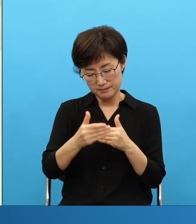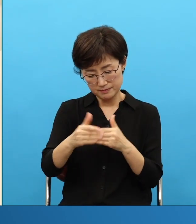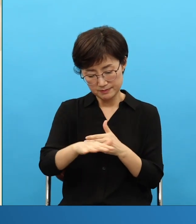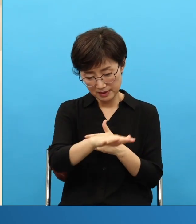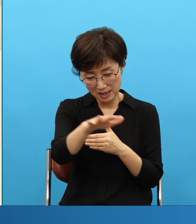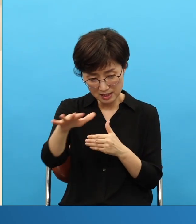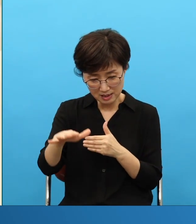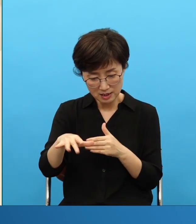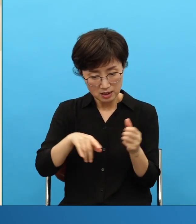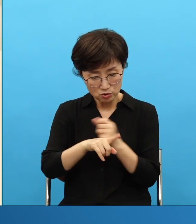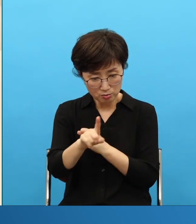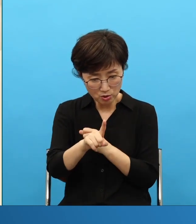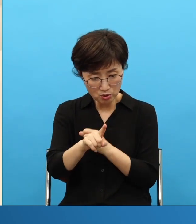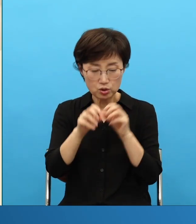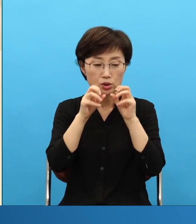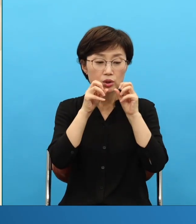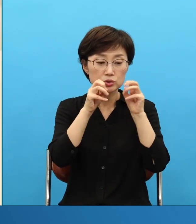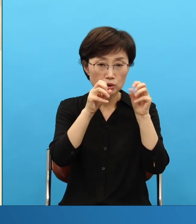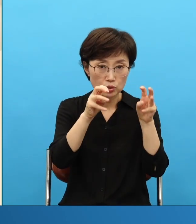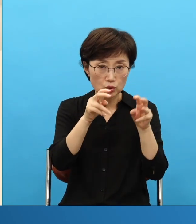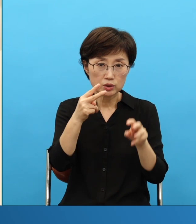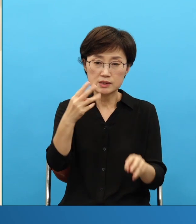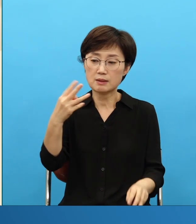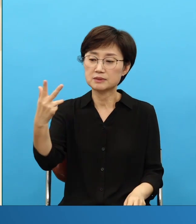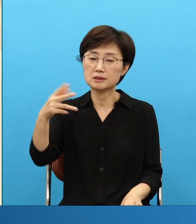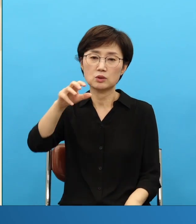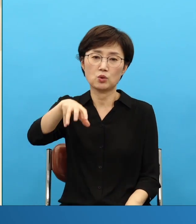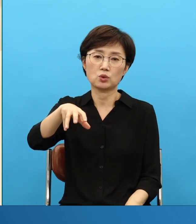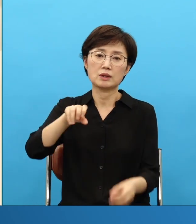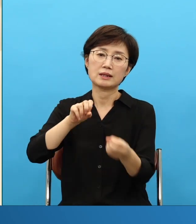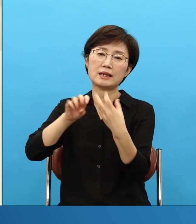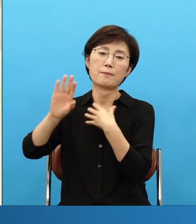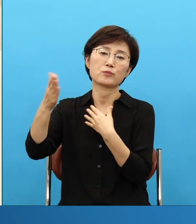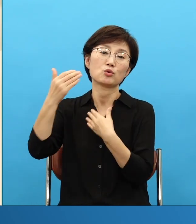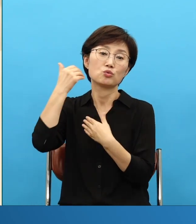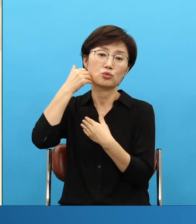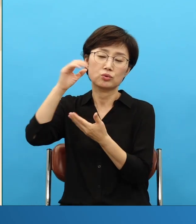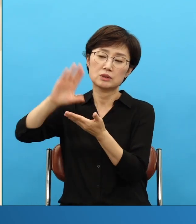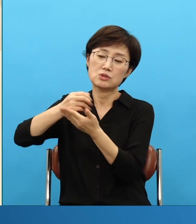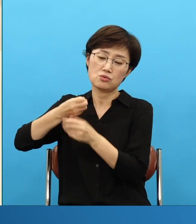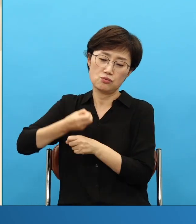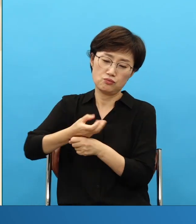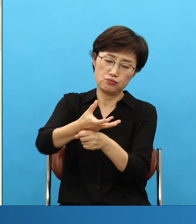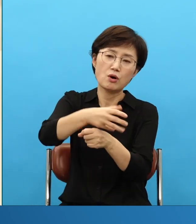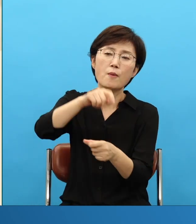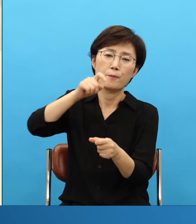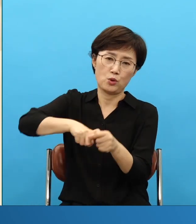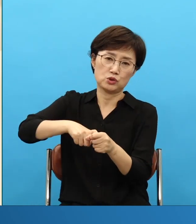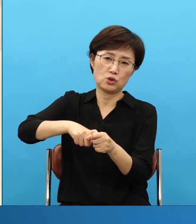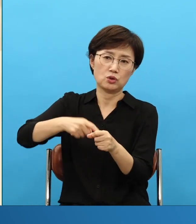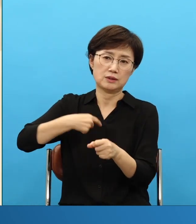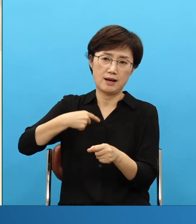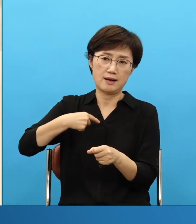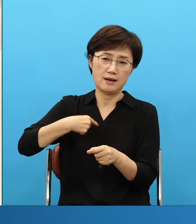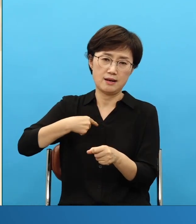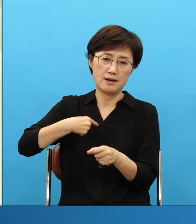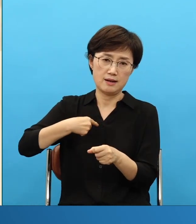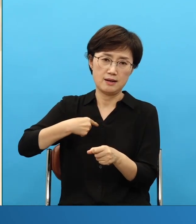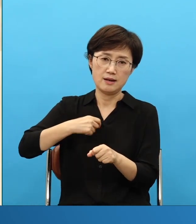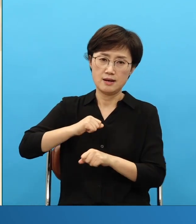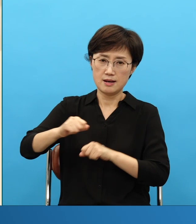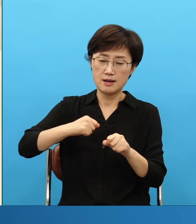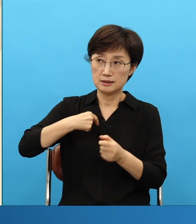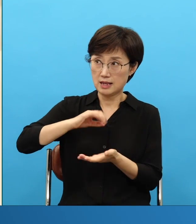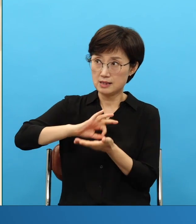전도, 237 현장에 이 답이 되시는 그리스도를 전하는 전도망대로